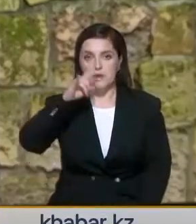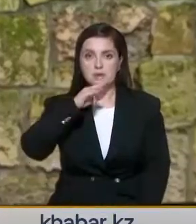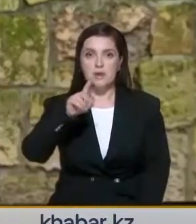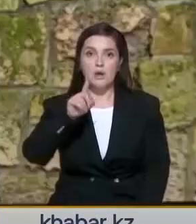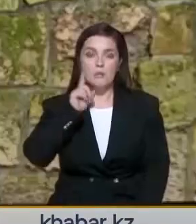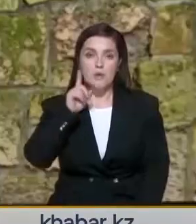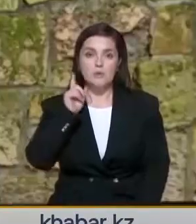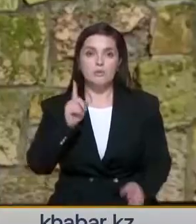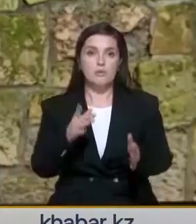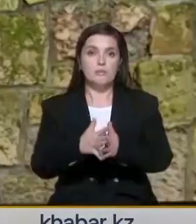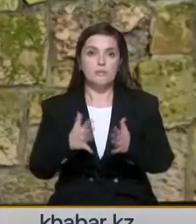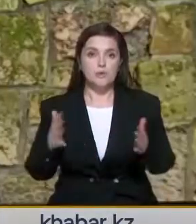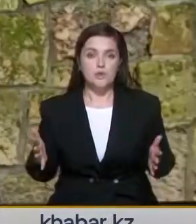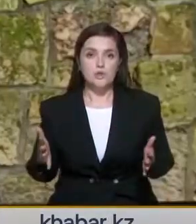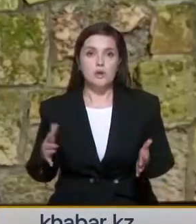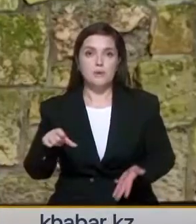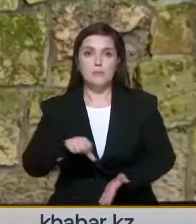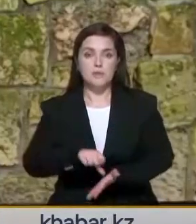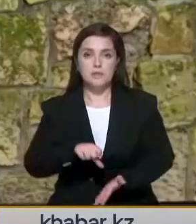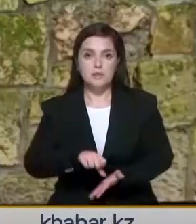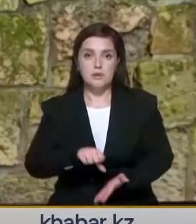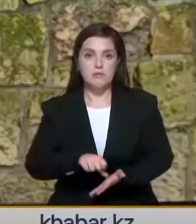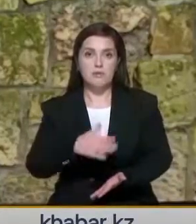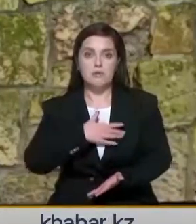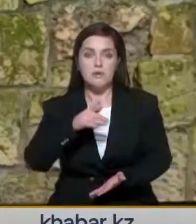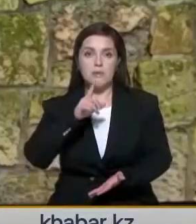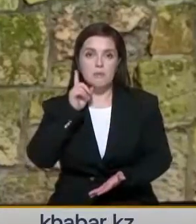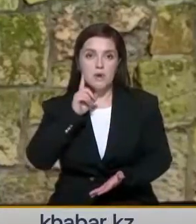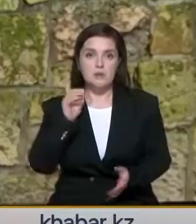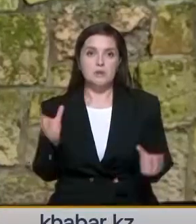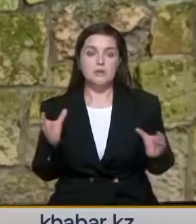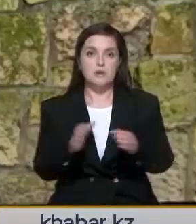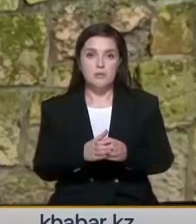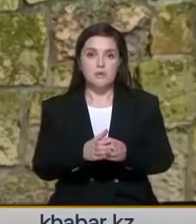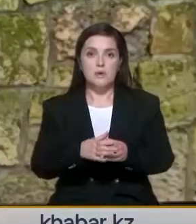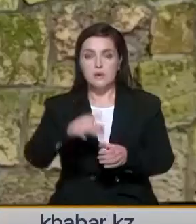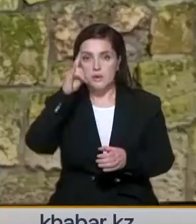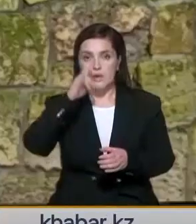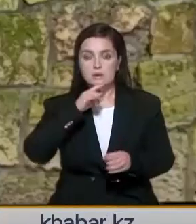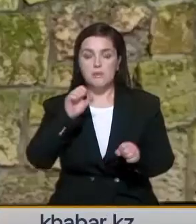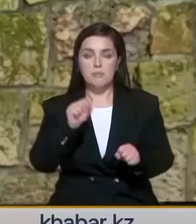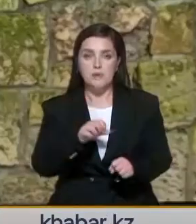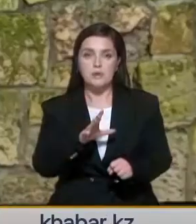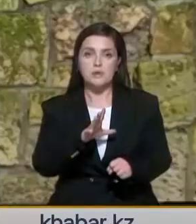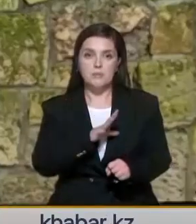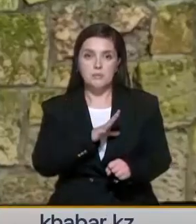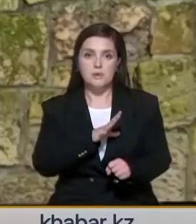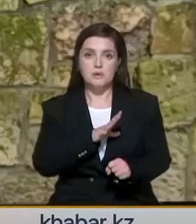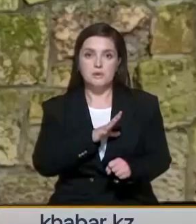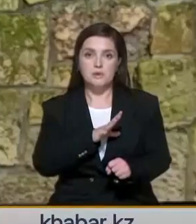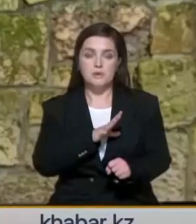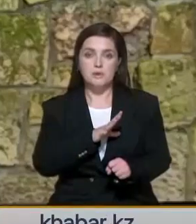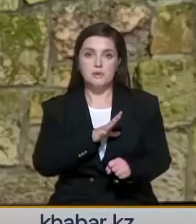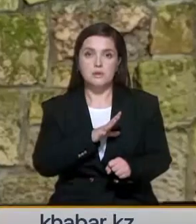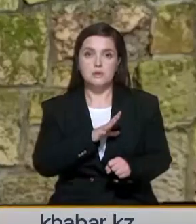как можно больше представителей нашего молодежного сообщества нашей страны, Казахстана, могли быть интегрированы, могли